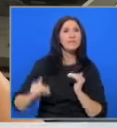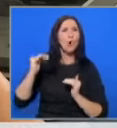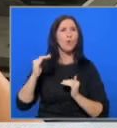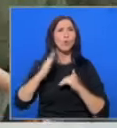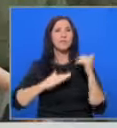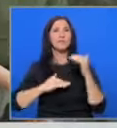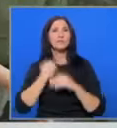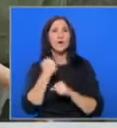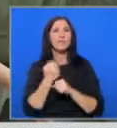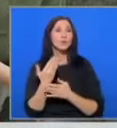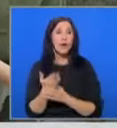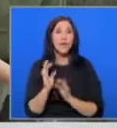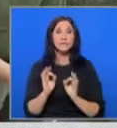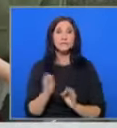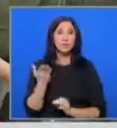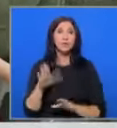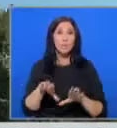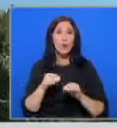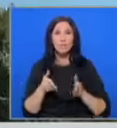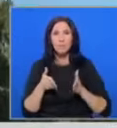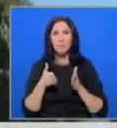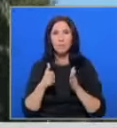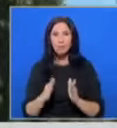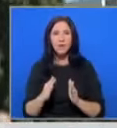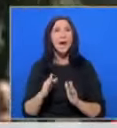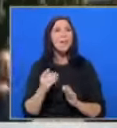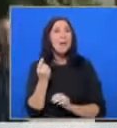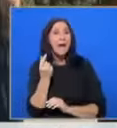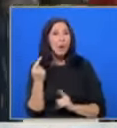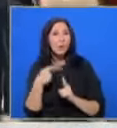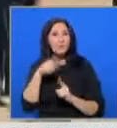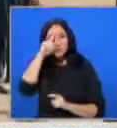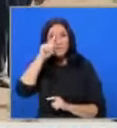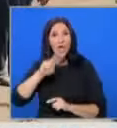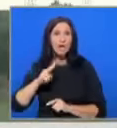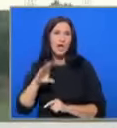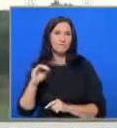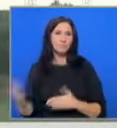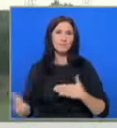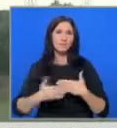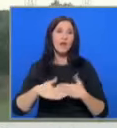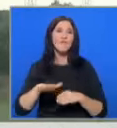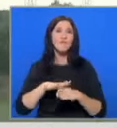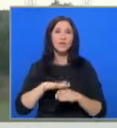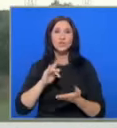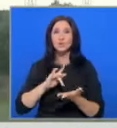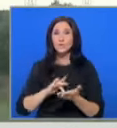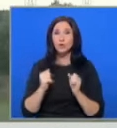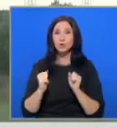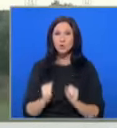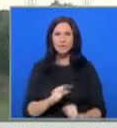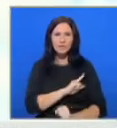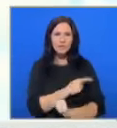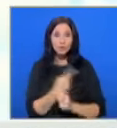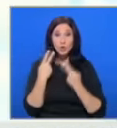квалифицирана работна ръка. Естествено е, че те ще поемат пътя най-малкото към София или към Европа. Затварянето на въглищната централа се очаква